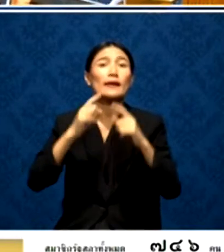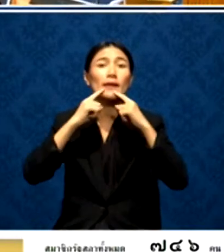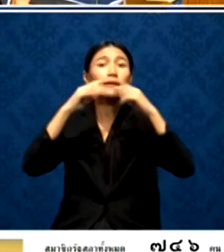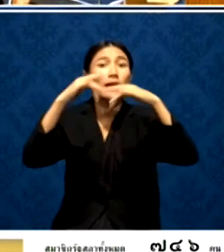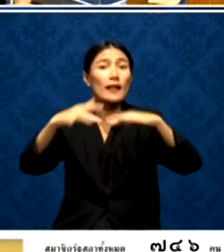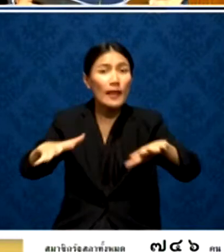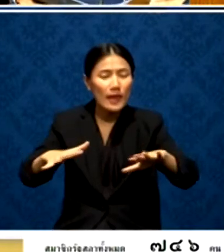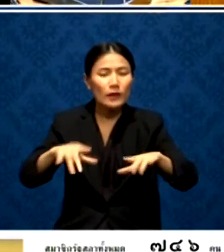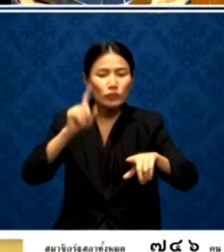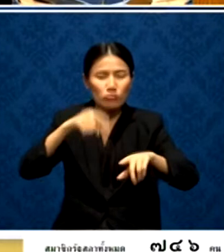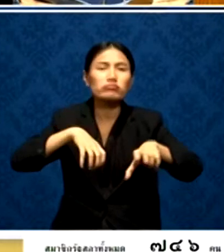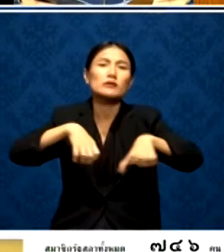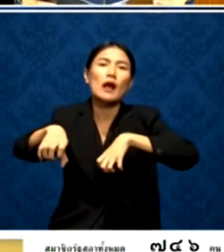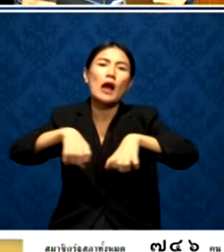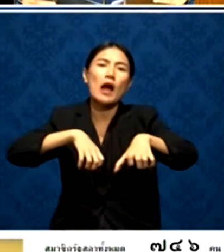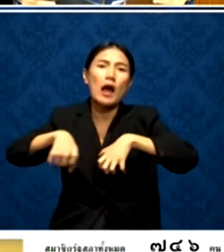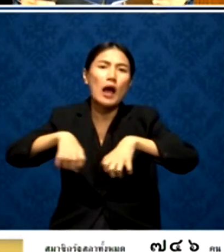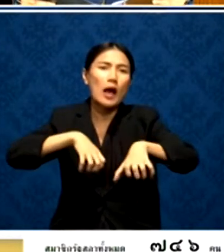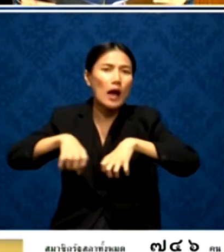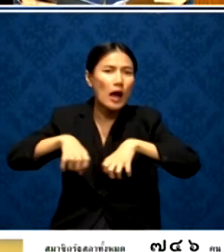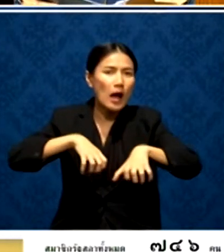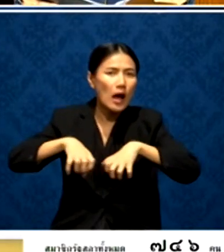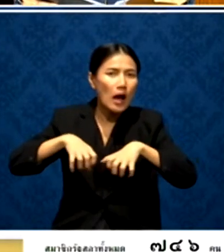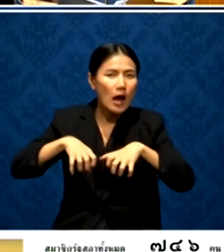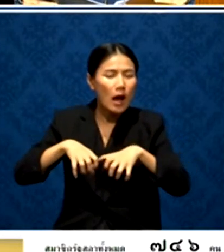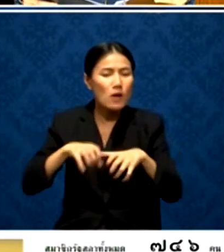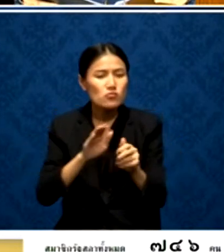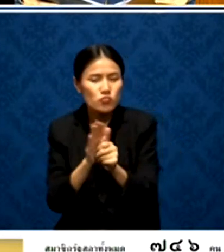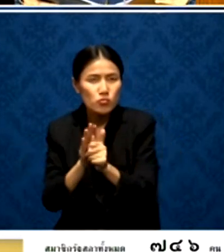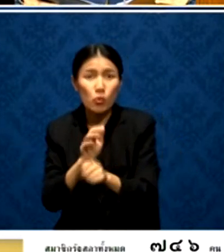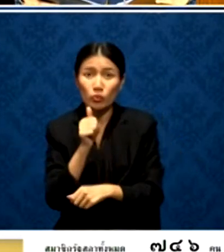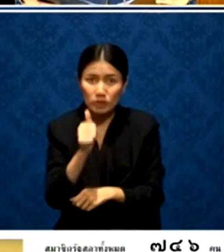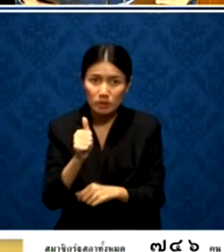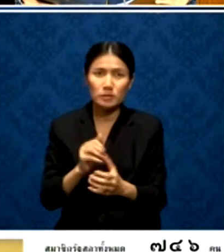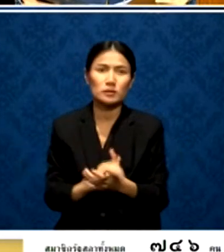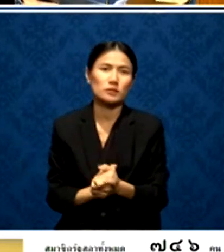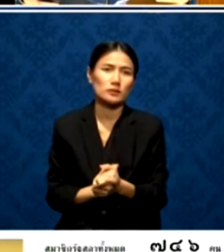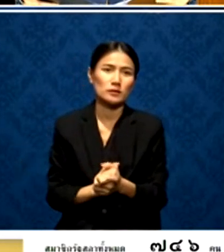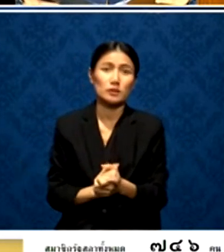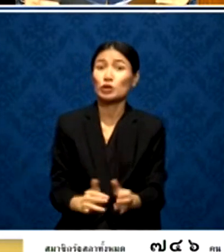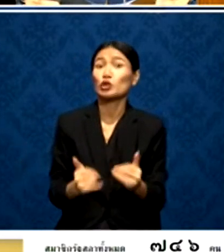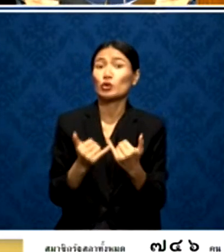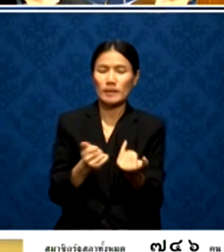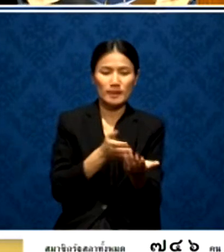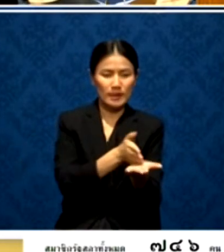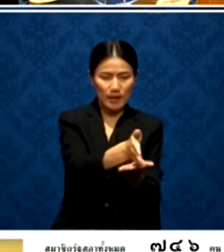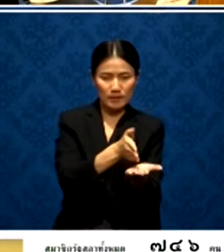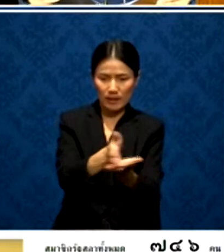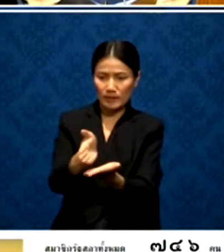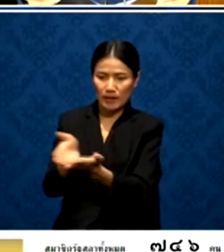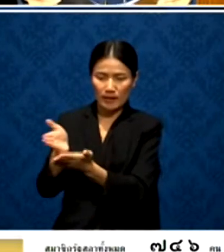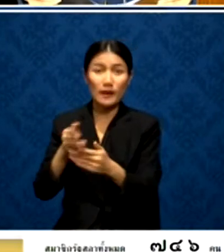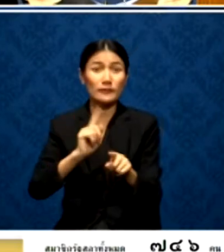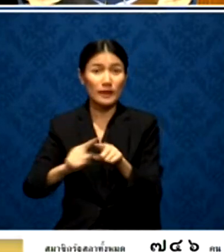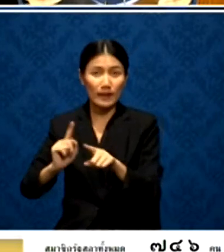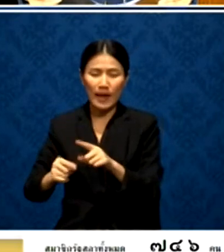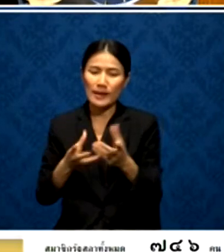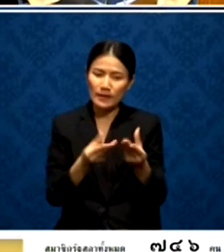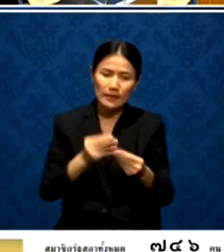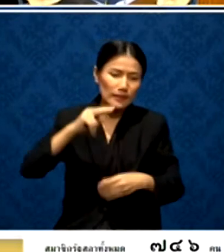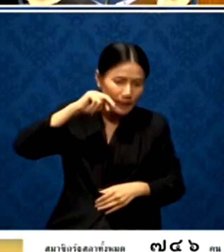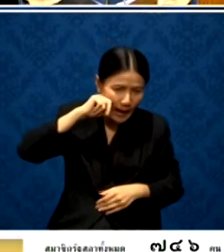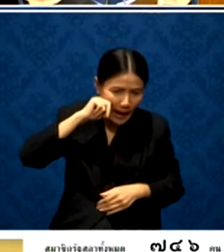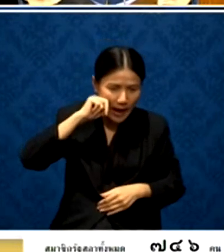างยั่งยืนการบริหารจัดการภาคการเกษตรที่ครบถ้วนทุกด้านตั้งแต่ดินน้ำพันธุ์พืชพันธุ์สั